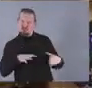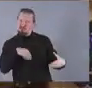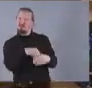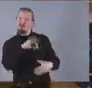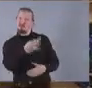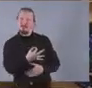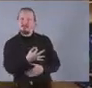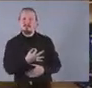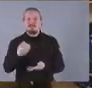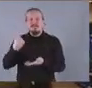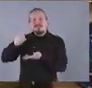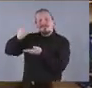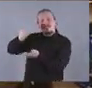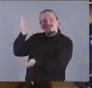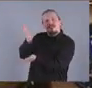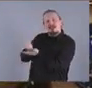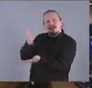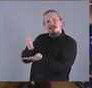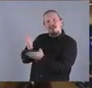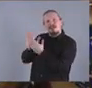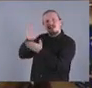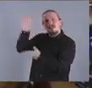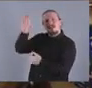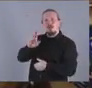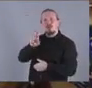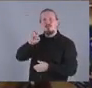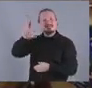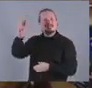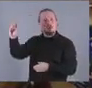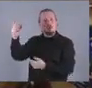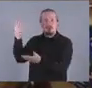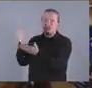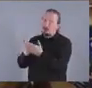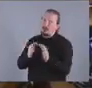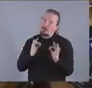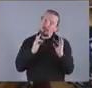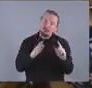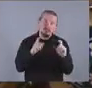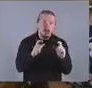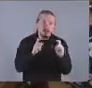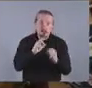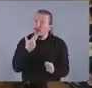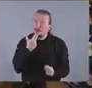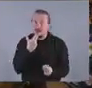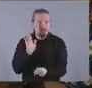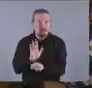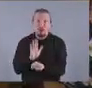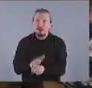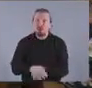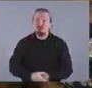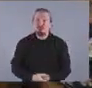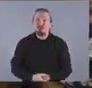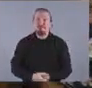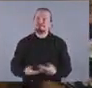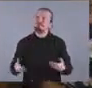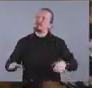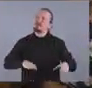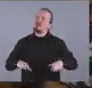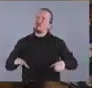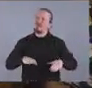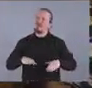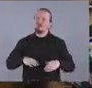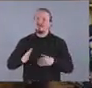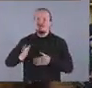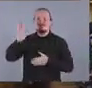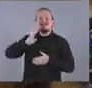classement à l'UNESCO en sera un formidable témoignage autant qu'une opportunité. Chers collègues, savoir lire le